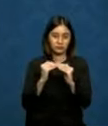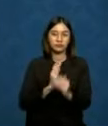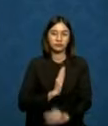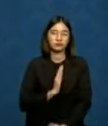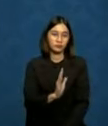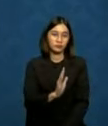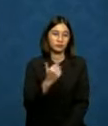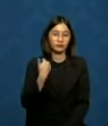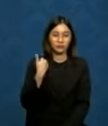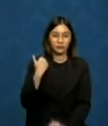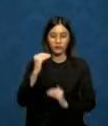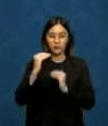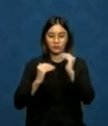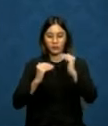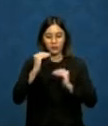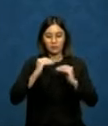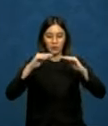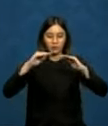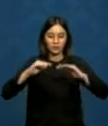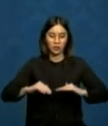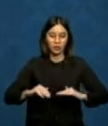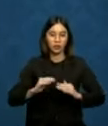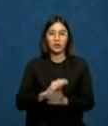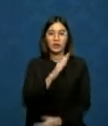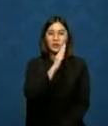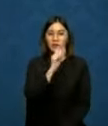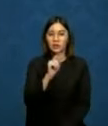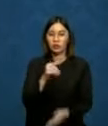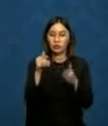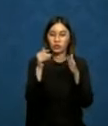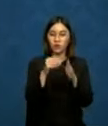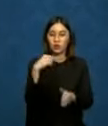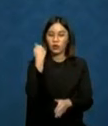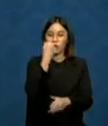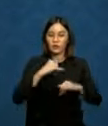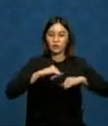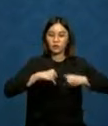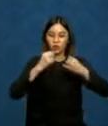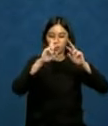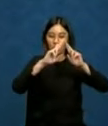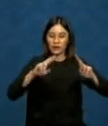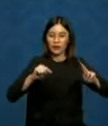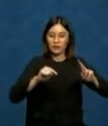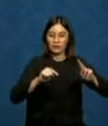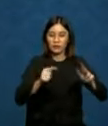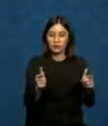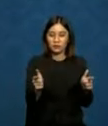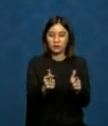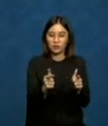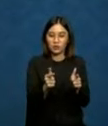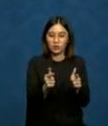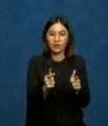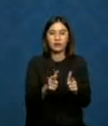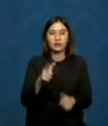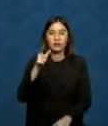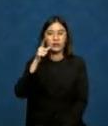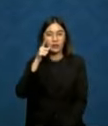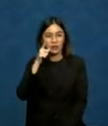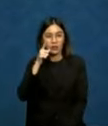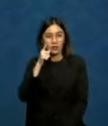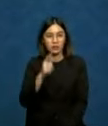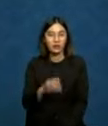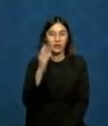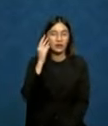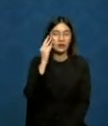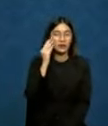ทำแล้วก็ลดความเหลื่อมล้ำถ้าให้เฉพาะผู้ประกอบการขนาดกลางค่อนไปทางใหญ่ขนาด